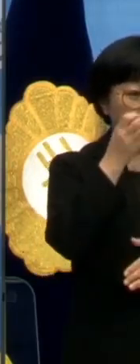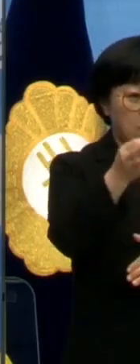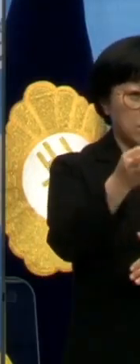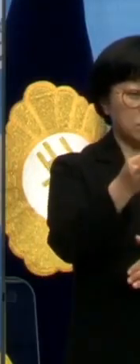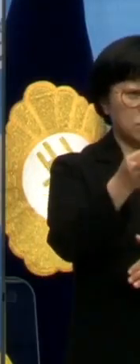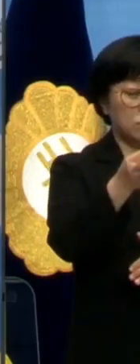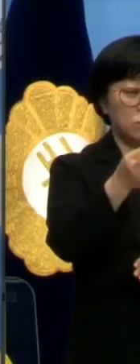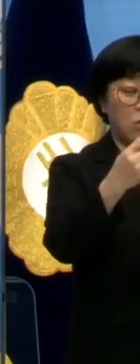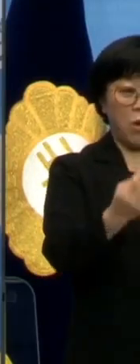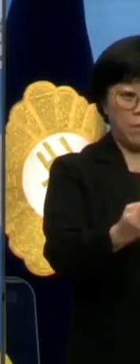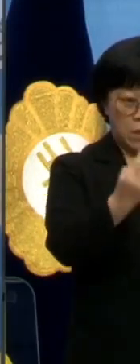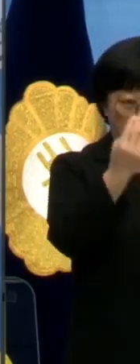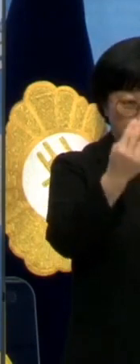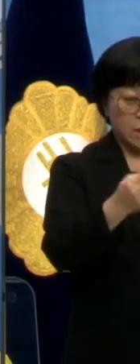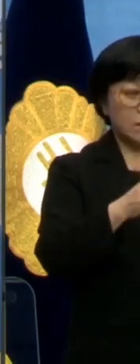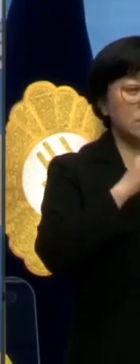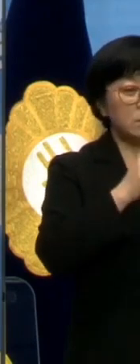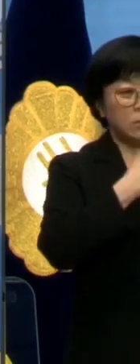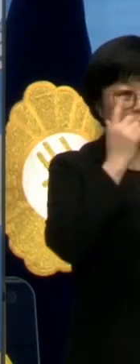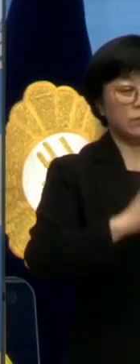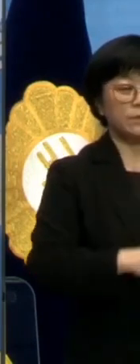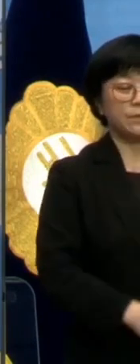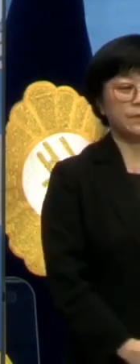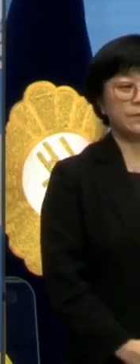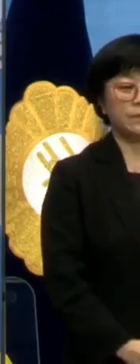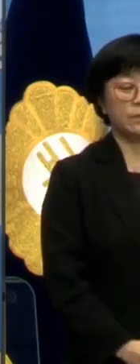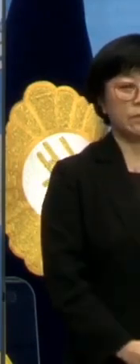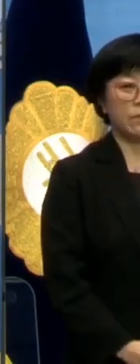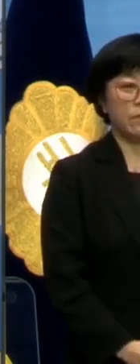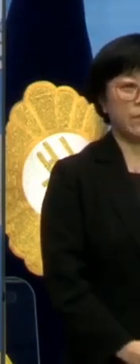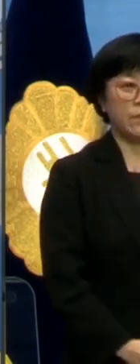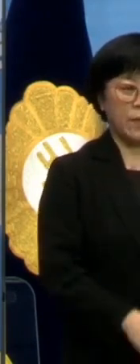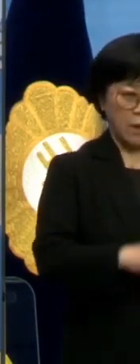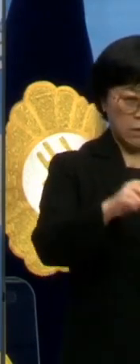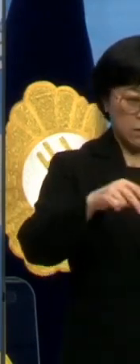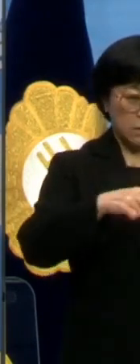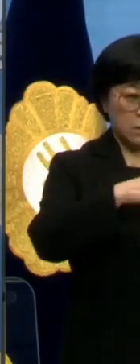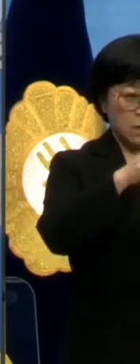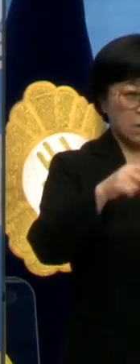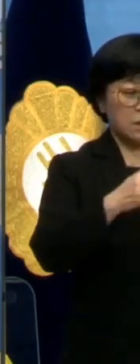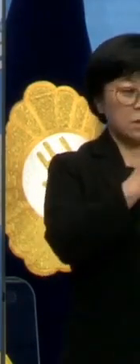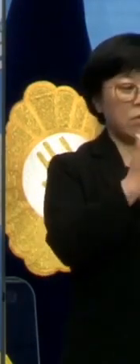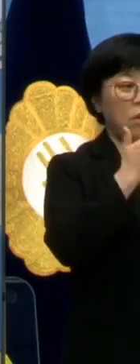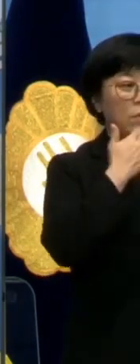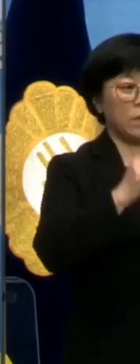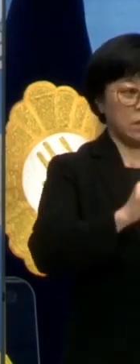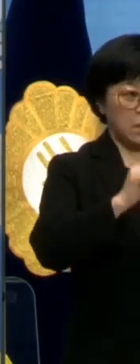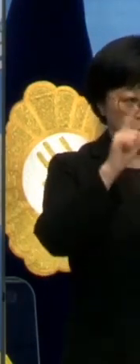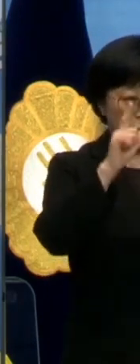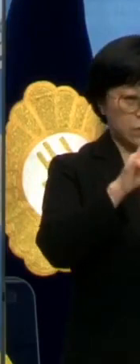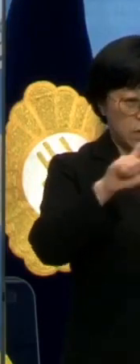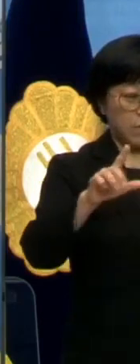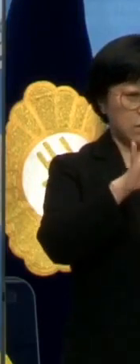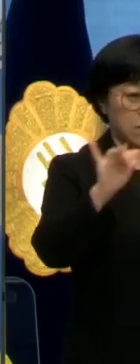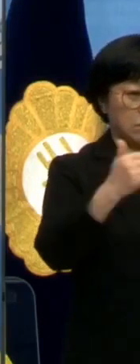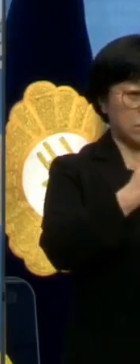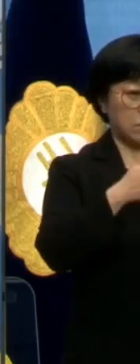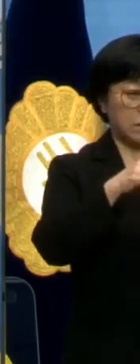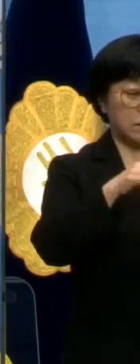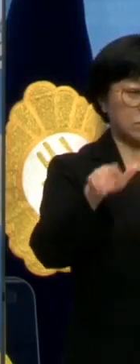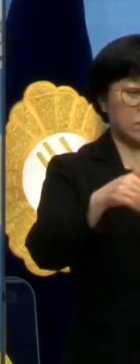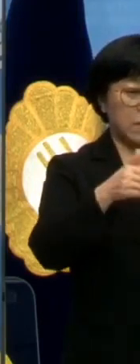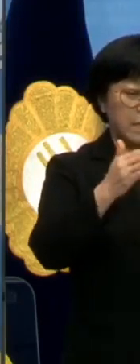비하면 턱없이 부족합니다. 이런 상황에서 집이 없는 대다수의 서민은 무거운